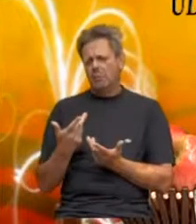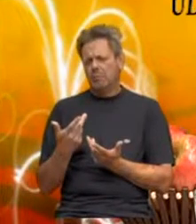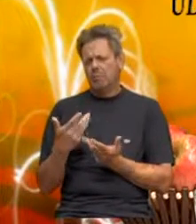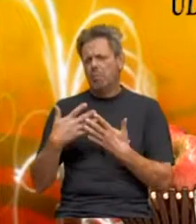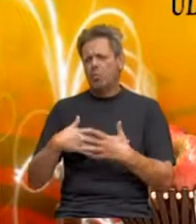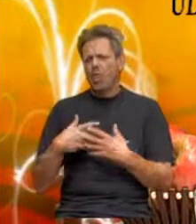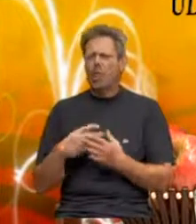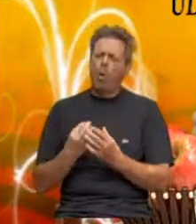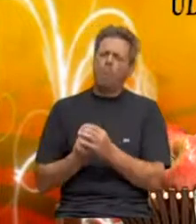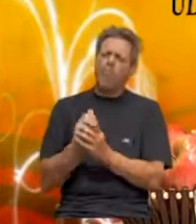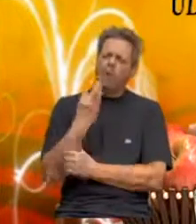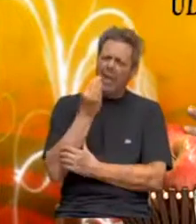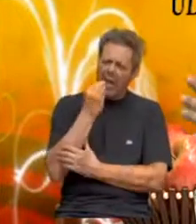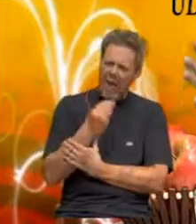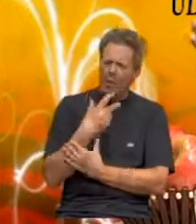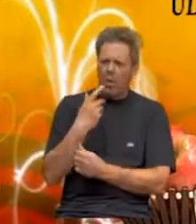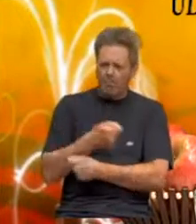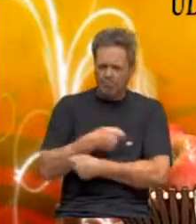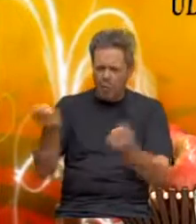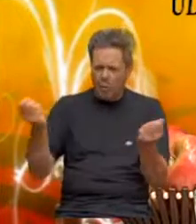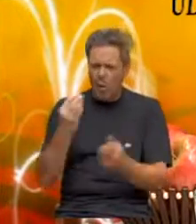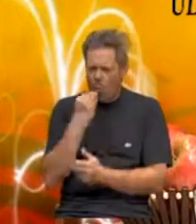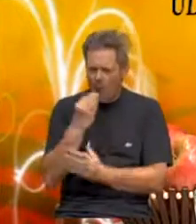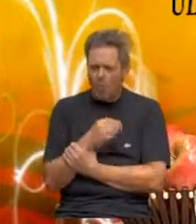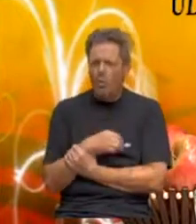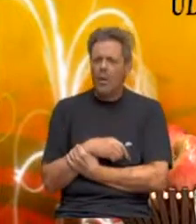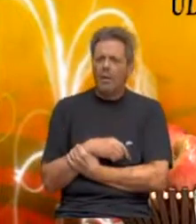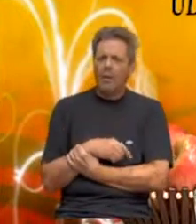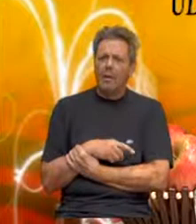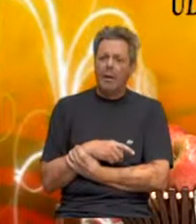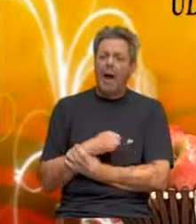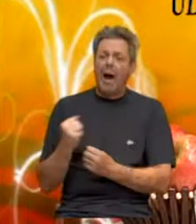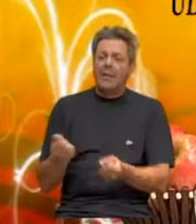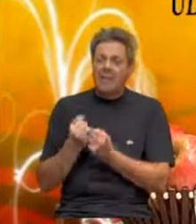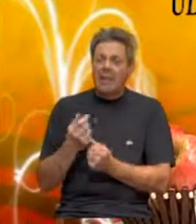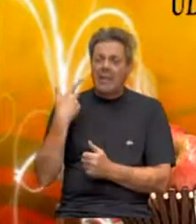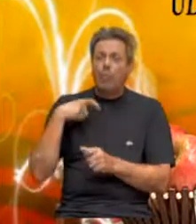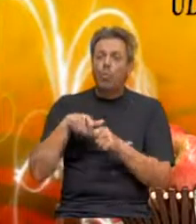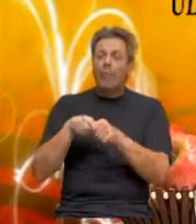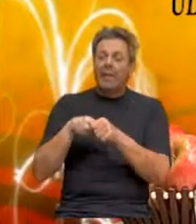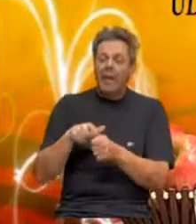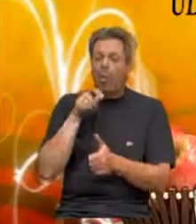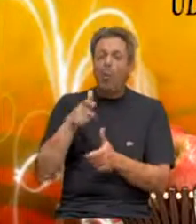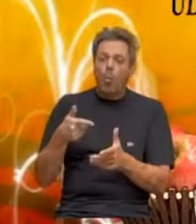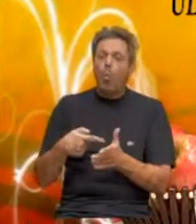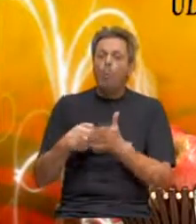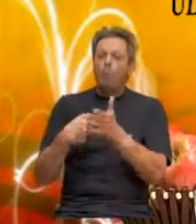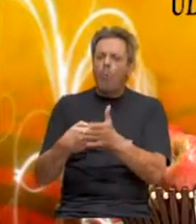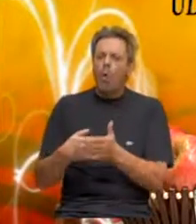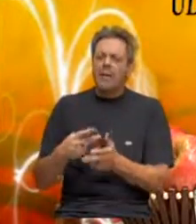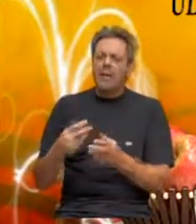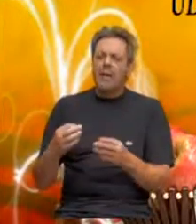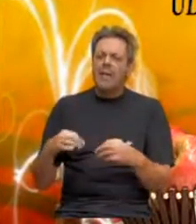koje proizvode hranu ili nam plasiraju hranu u trgovinama i tako dalje, aktivirati da budu partneri u promociji zdravog srca na